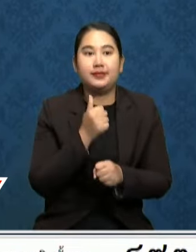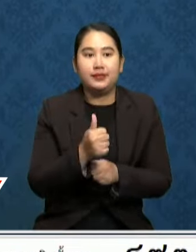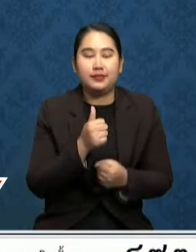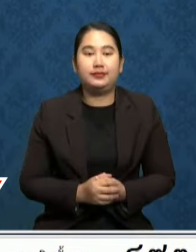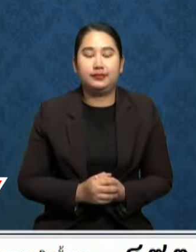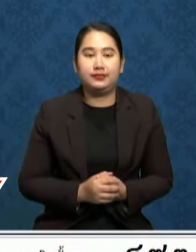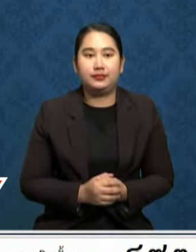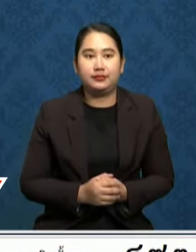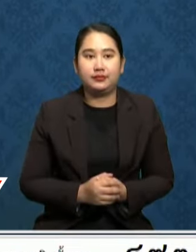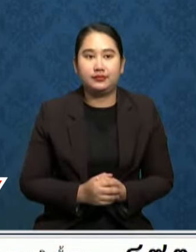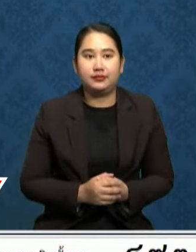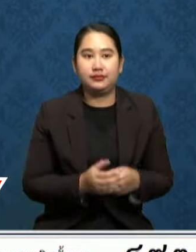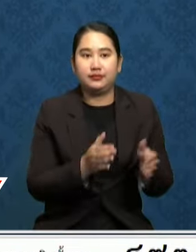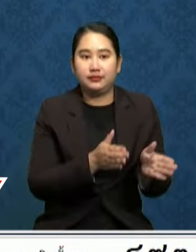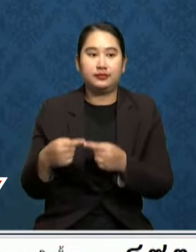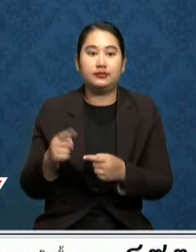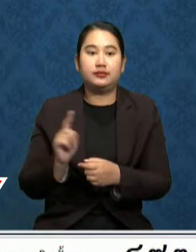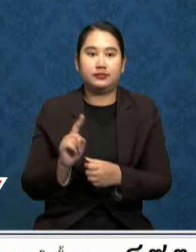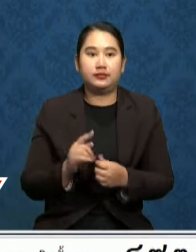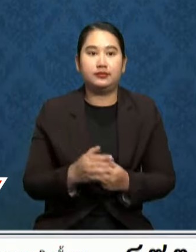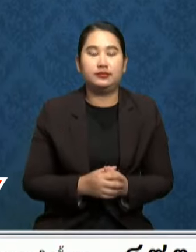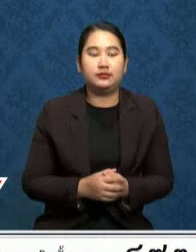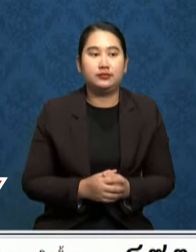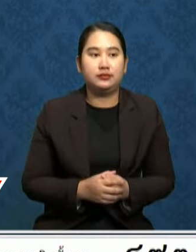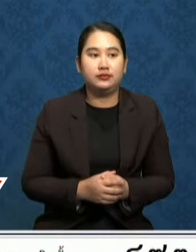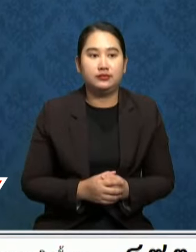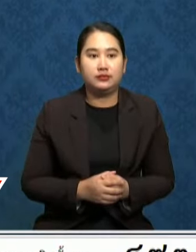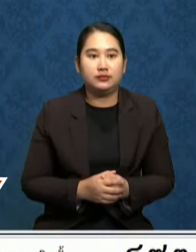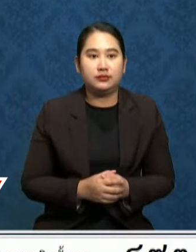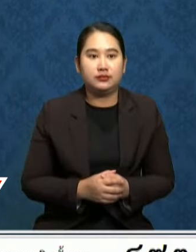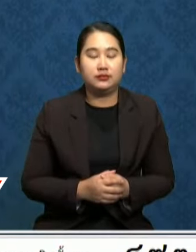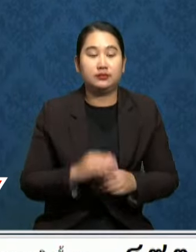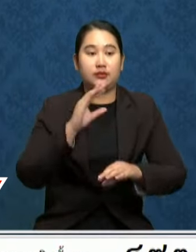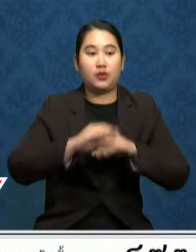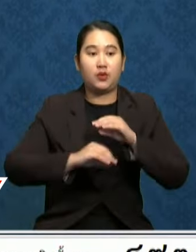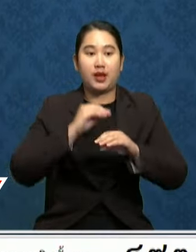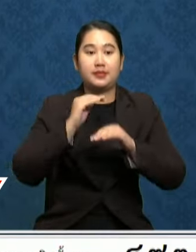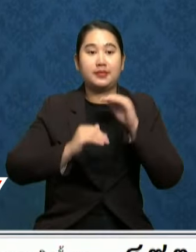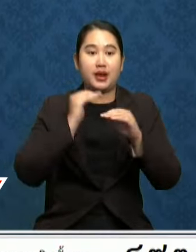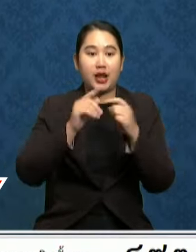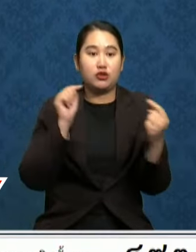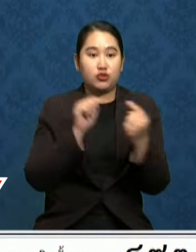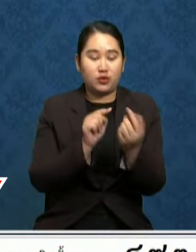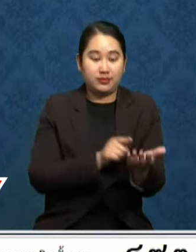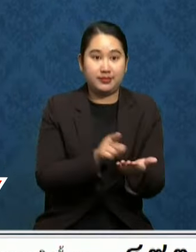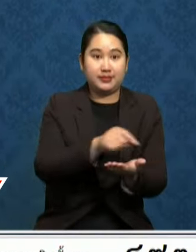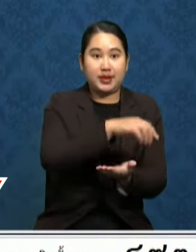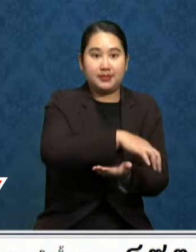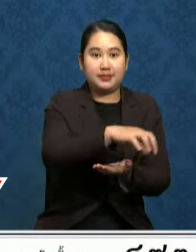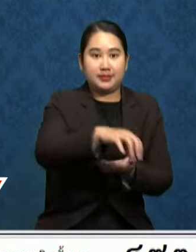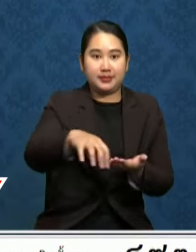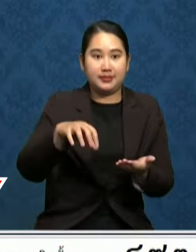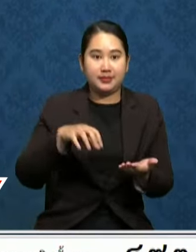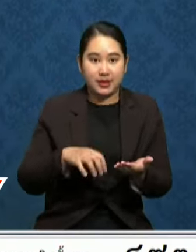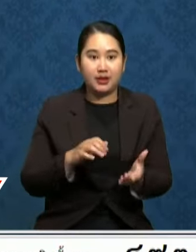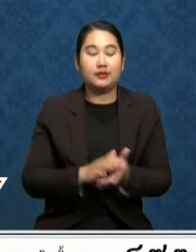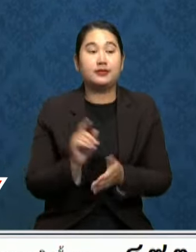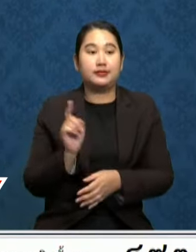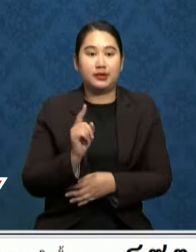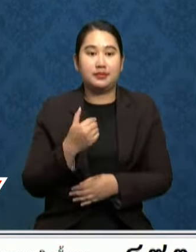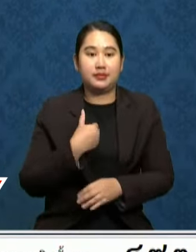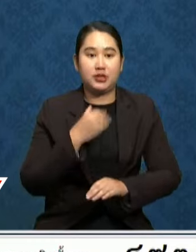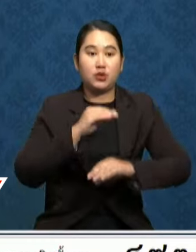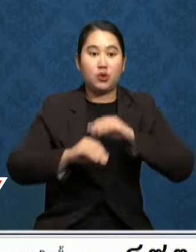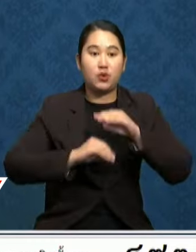วาหละที่ 1สไตต่อไปทรมธานดันั้นในส่วของโรงการพัฒนาพุทตามผเมืองนี้ ธะรั บจะมีตัว